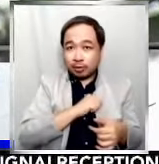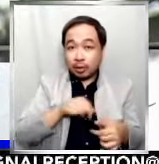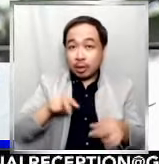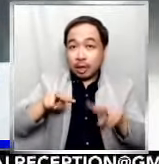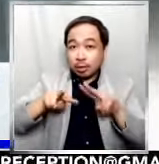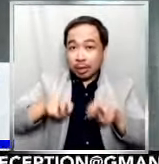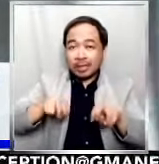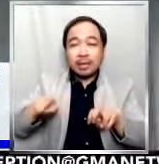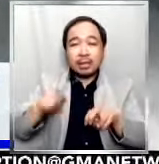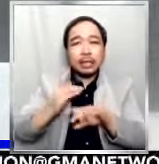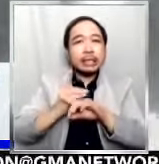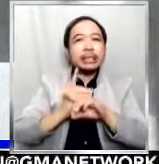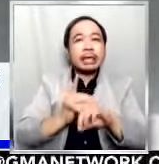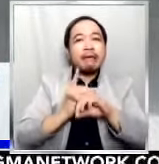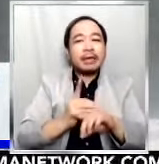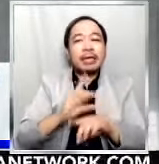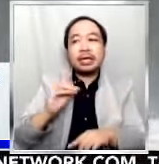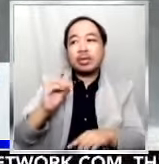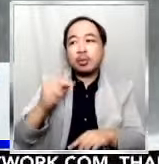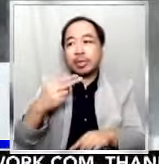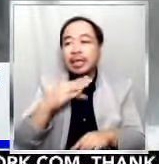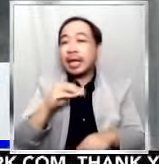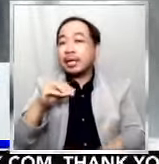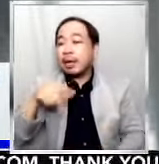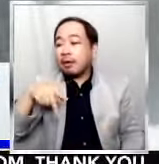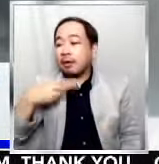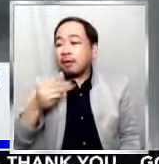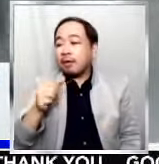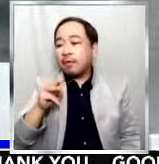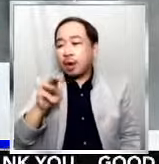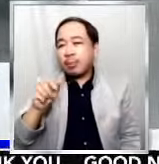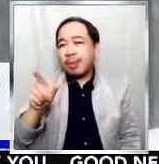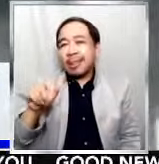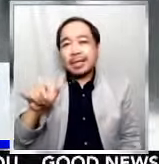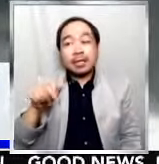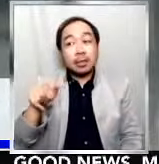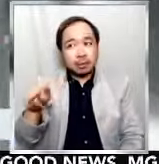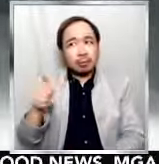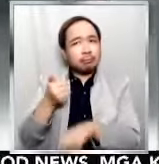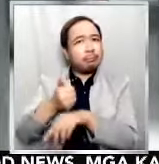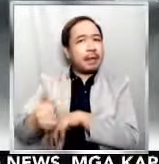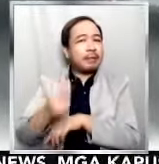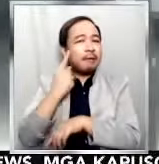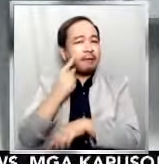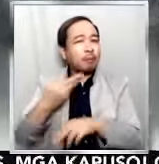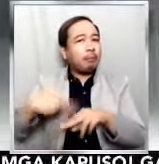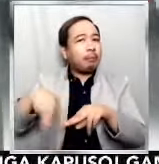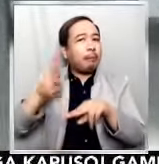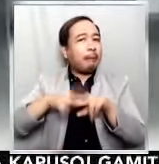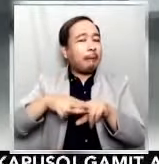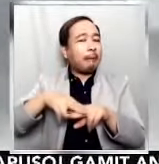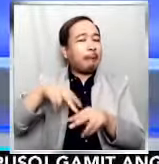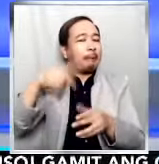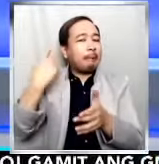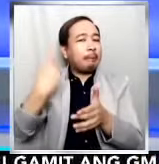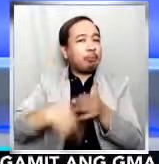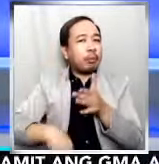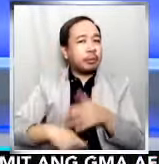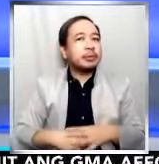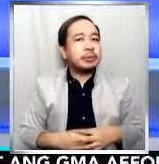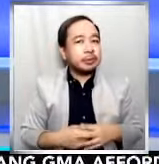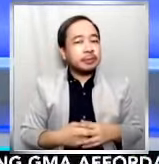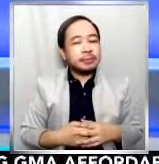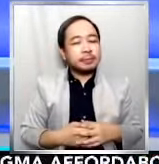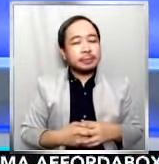DOH at sa Pharmaly na inaakusahan ng overpricing. Ivan Mayrina, Nakatutok, 24 Oras.